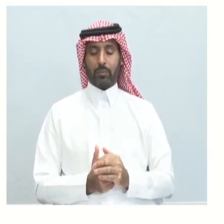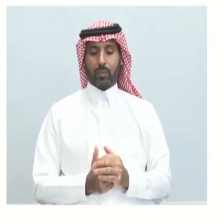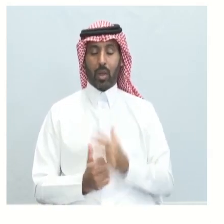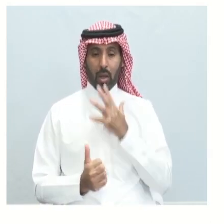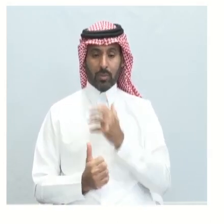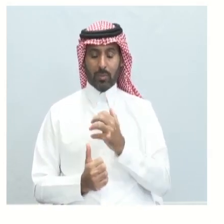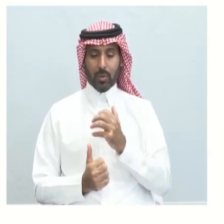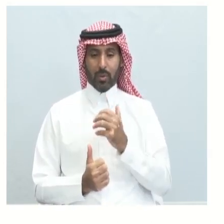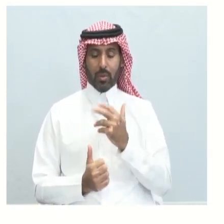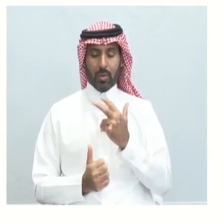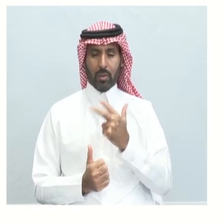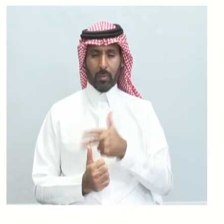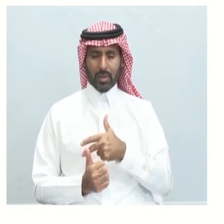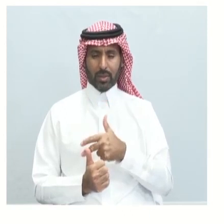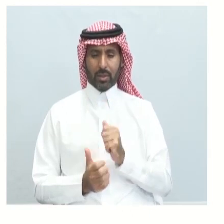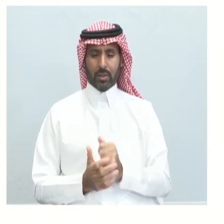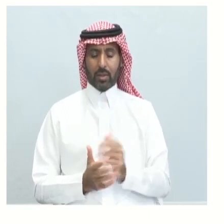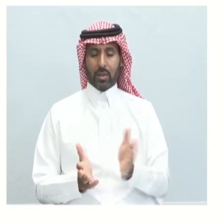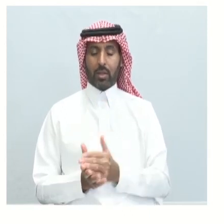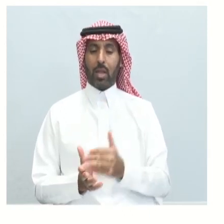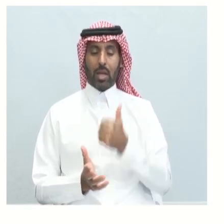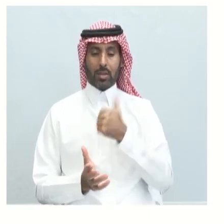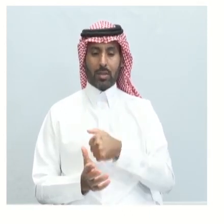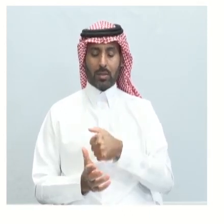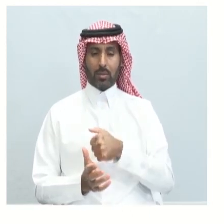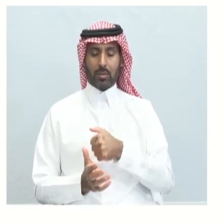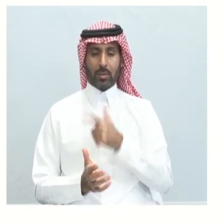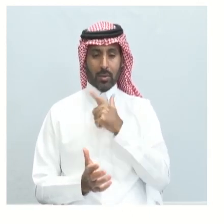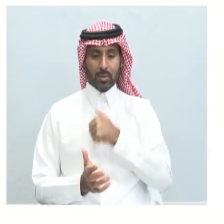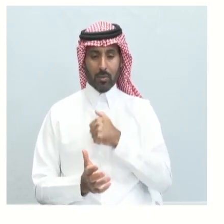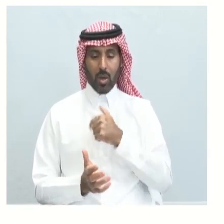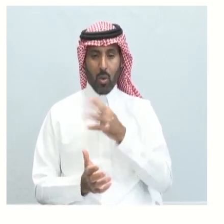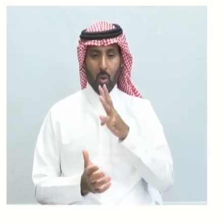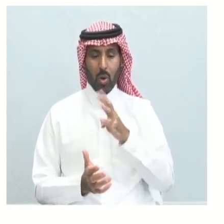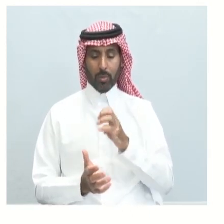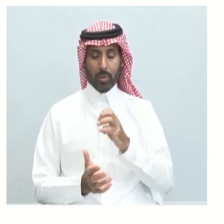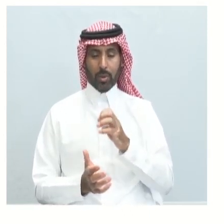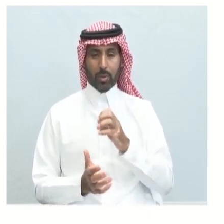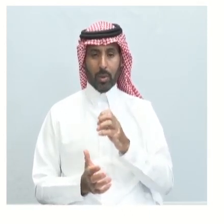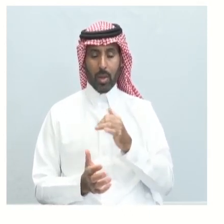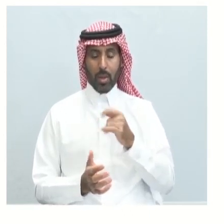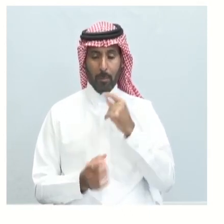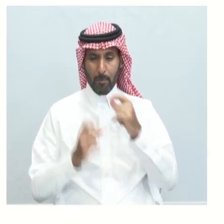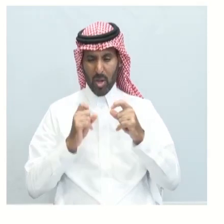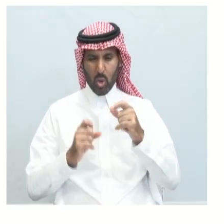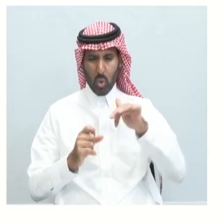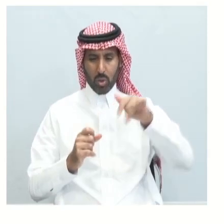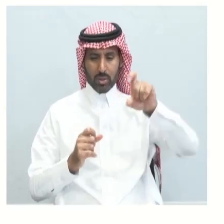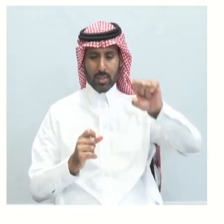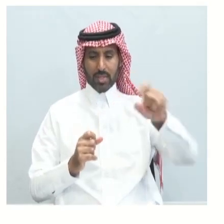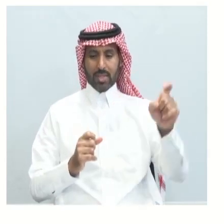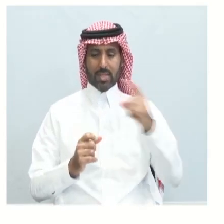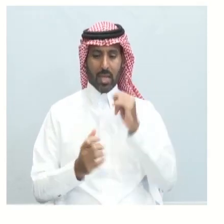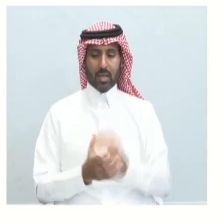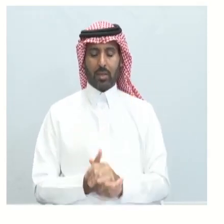حوالي 580 الى 6 مليون سنه كما يحتوي على تتابعات من صخور بركانيه